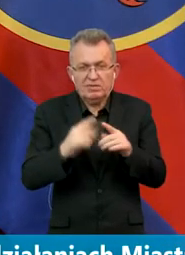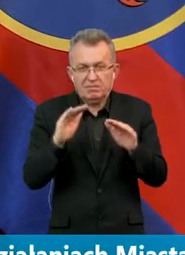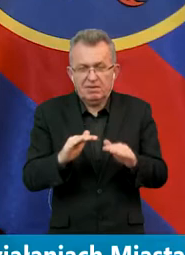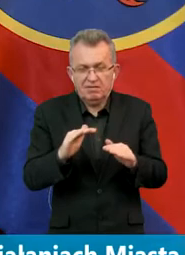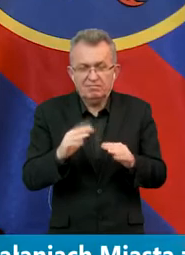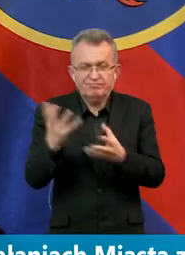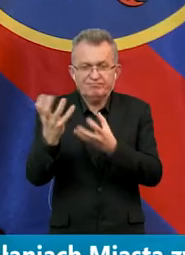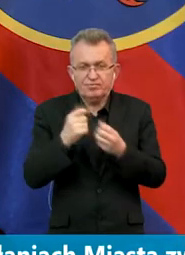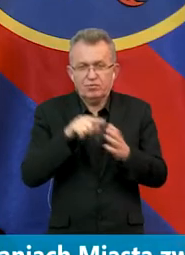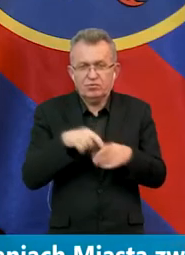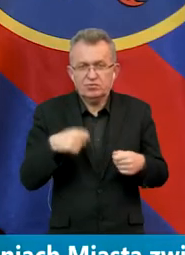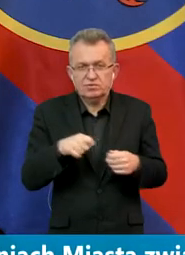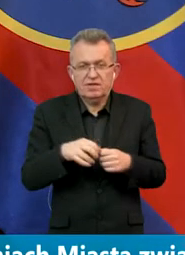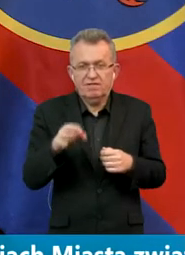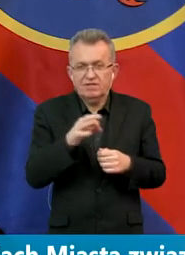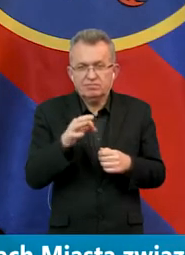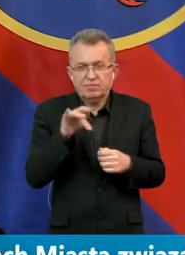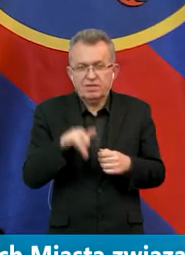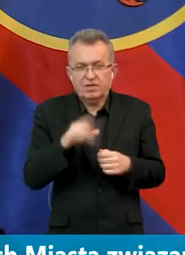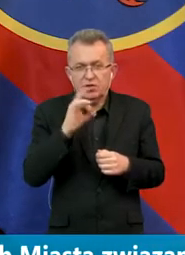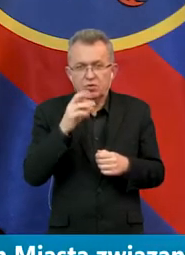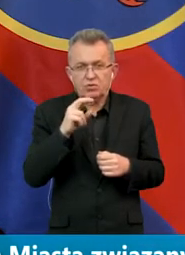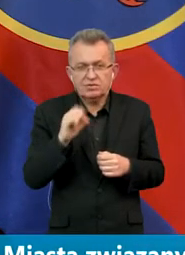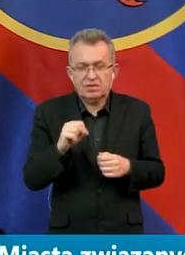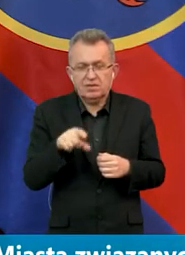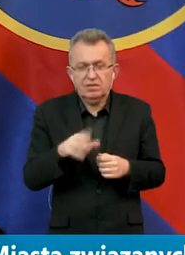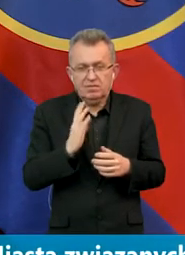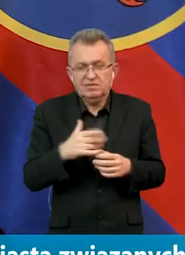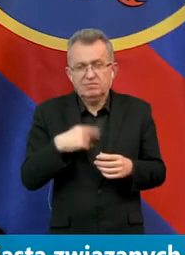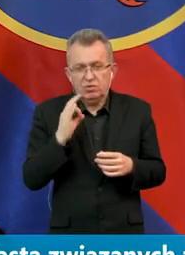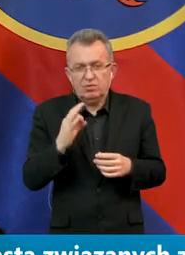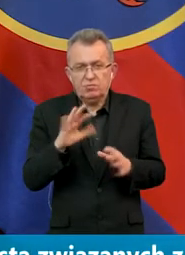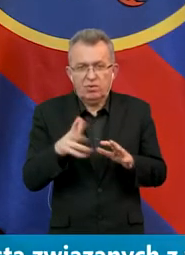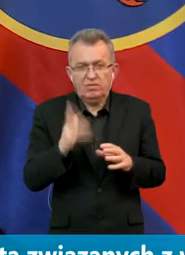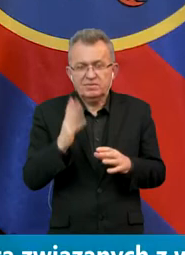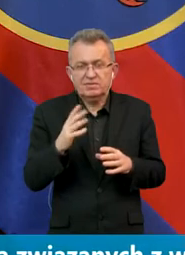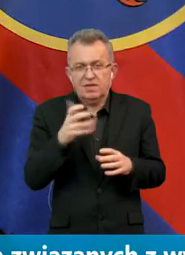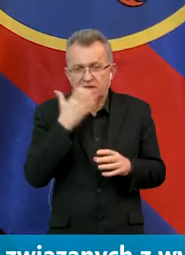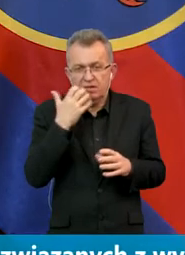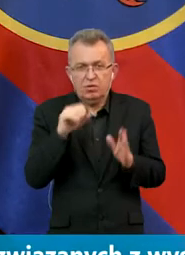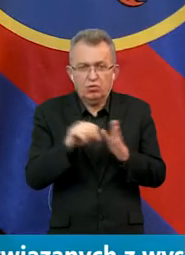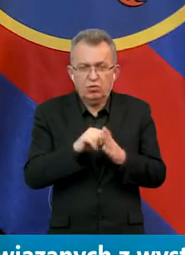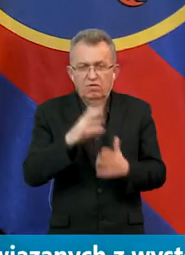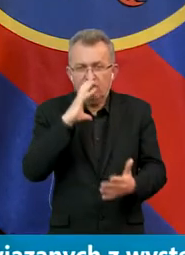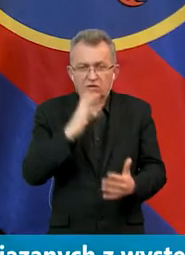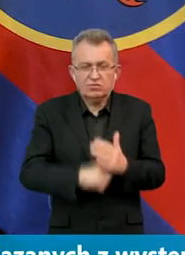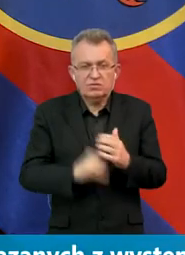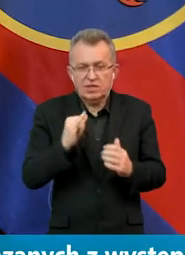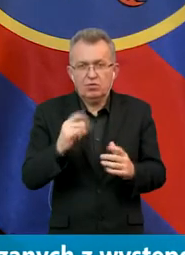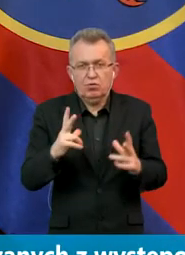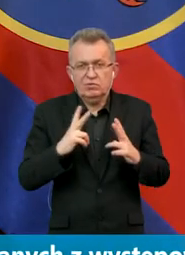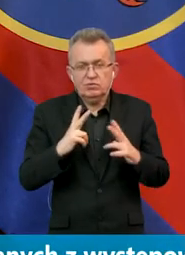do Szczecina na Wyspę Grodzką. Myślę, że to też będzie fajne miejsce latem do wykorzystania i